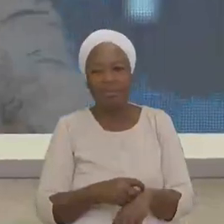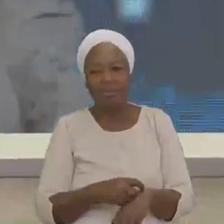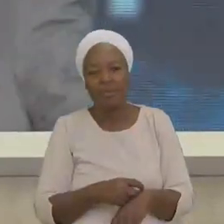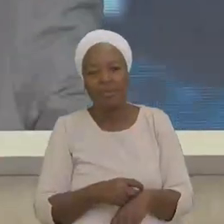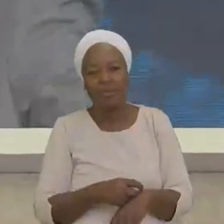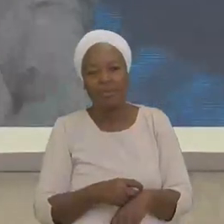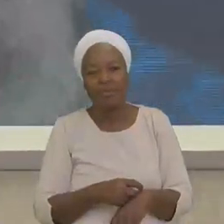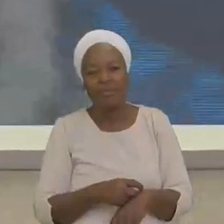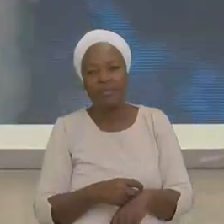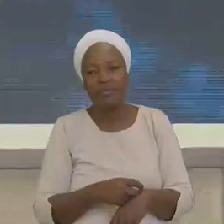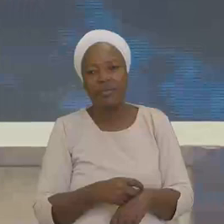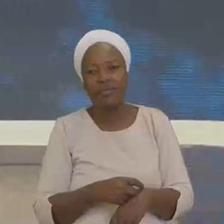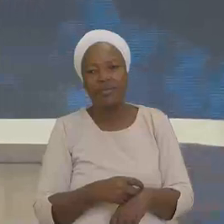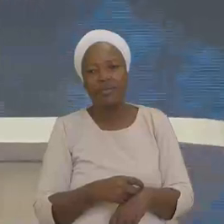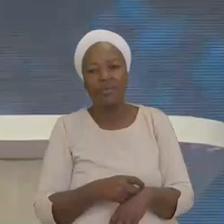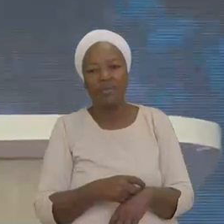un moment.